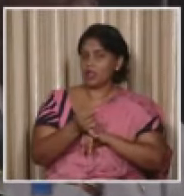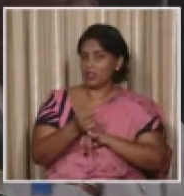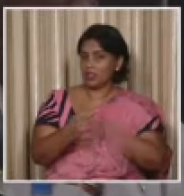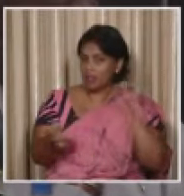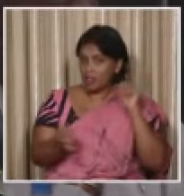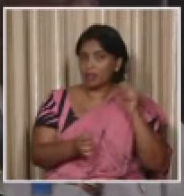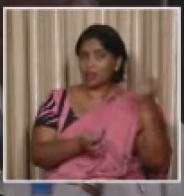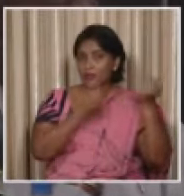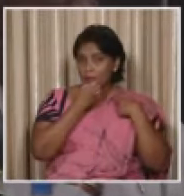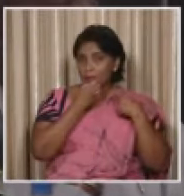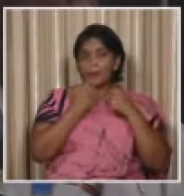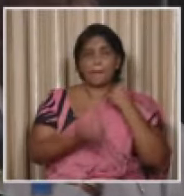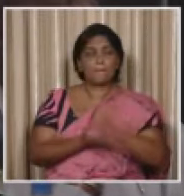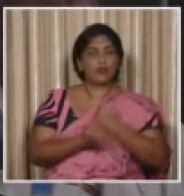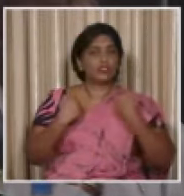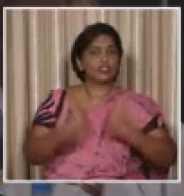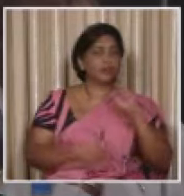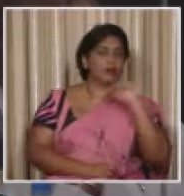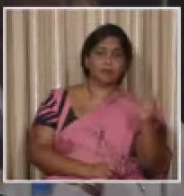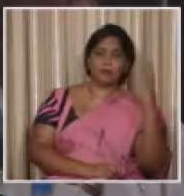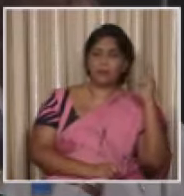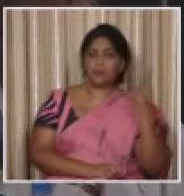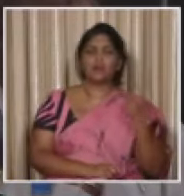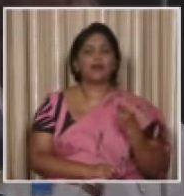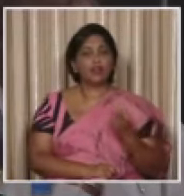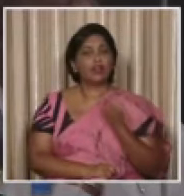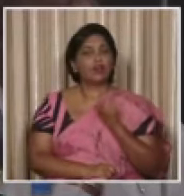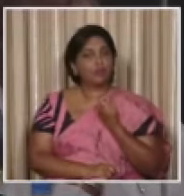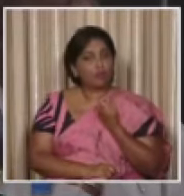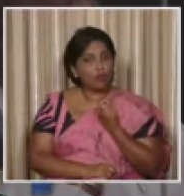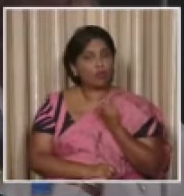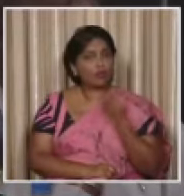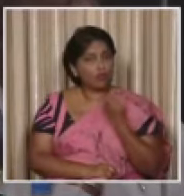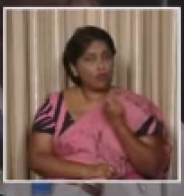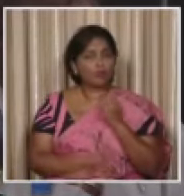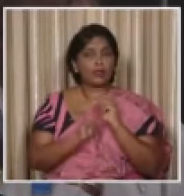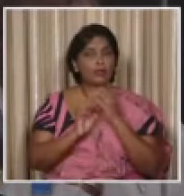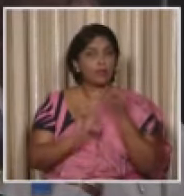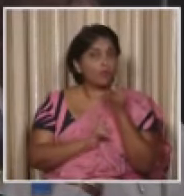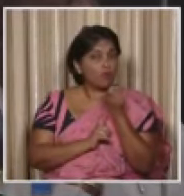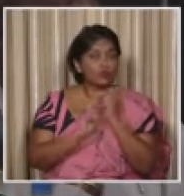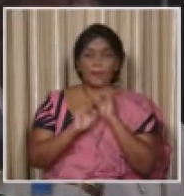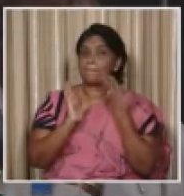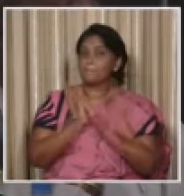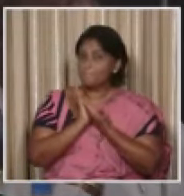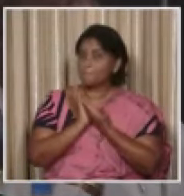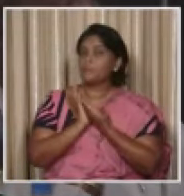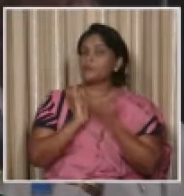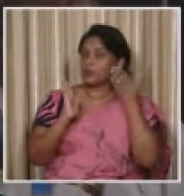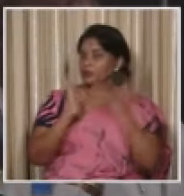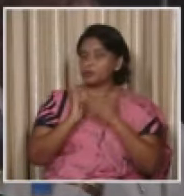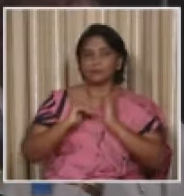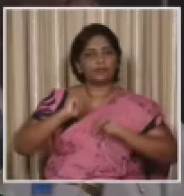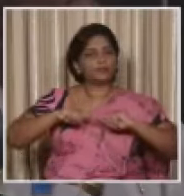දීපු නියෝග මහ බැංකුවේ අධිපතිවරයාට. එතකොට මුදල් ප්‍රතිපත්තිය මූල්‍ය ප්‍රතිපත්තිය